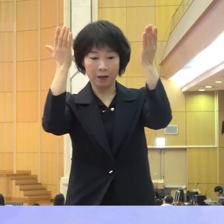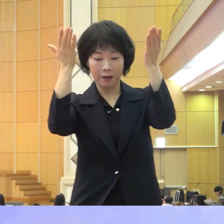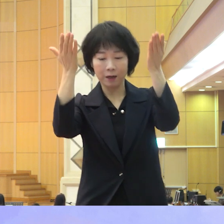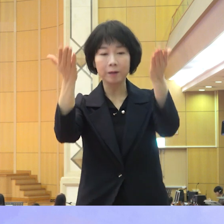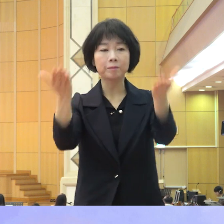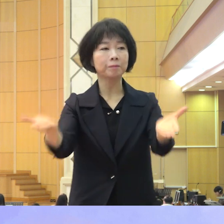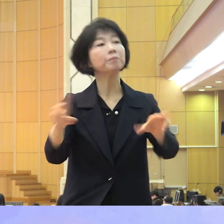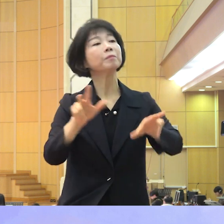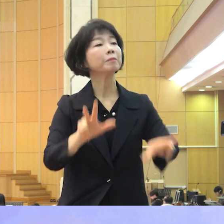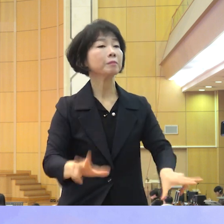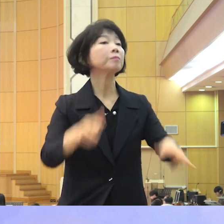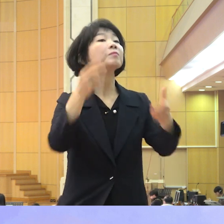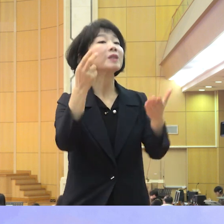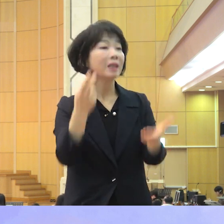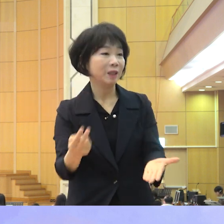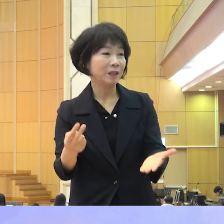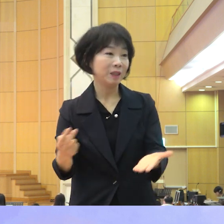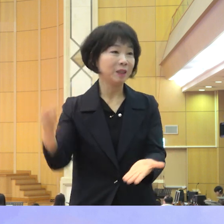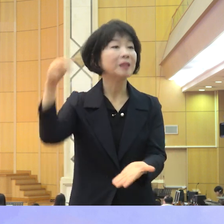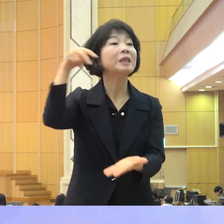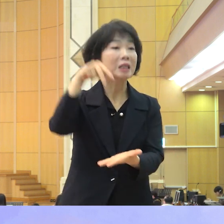내미시네 일어나